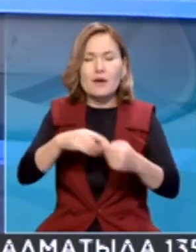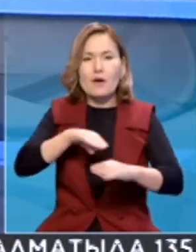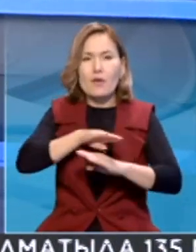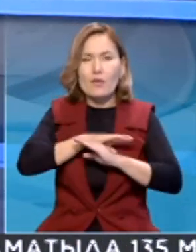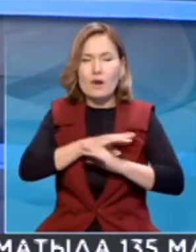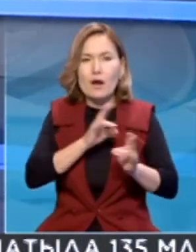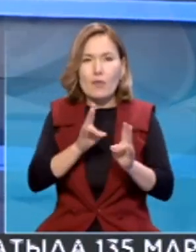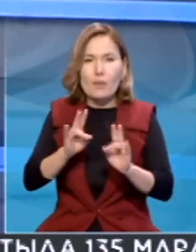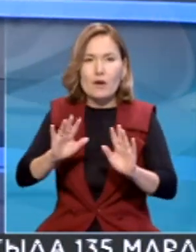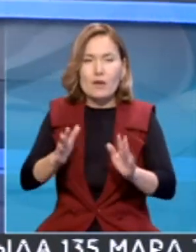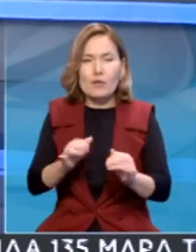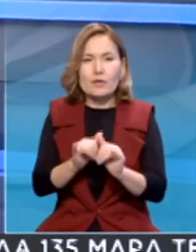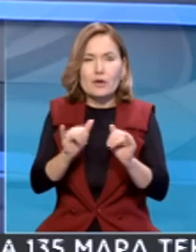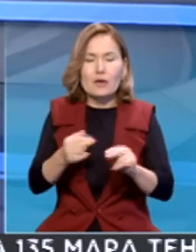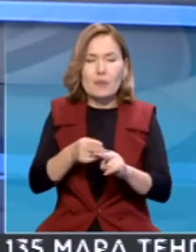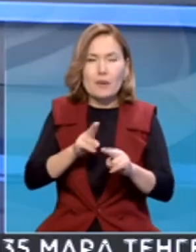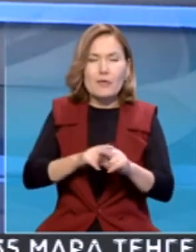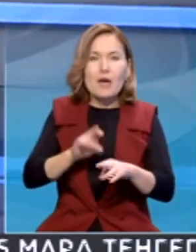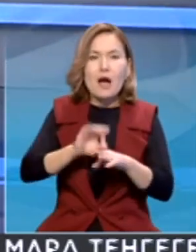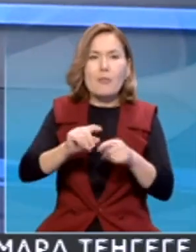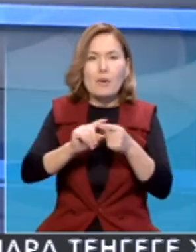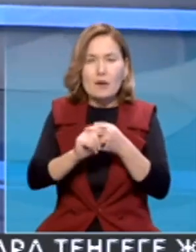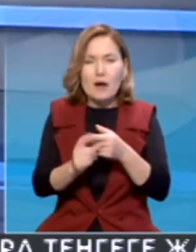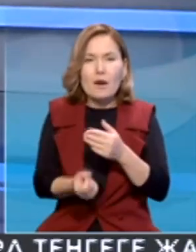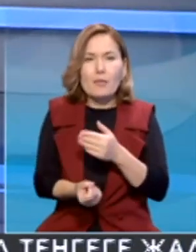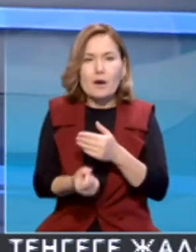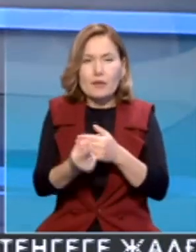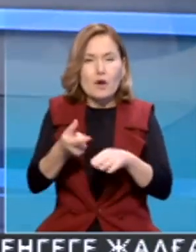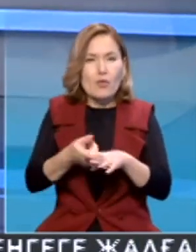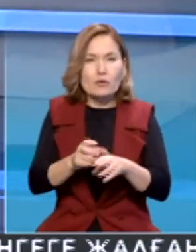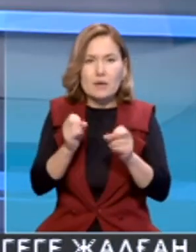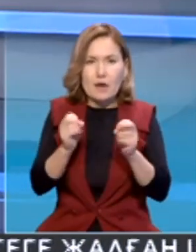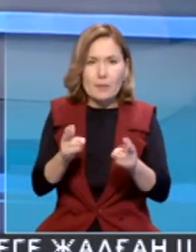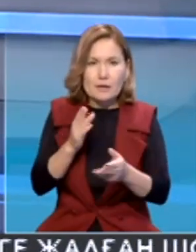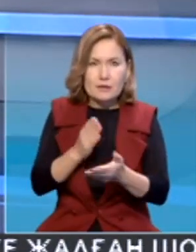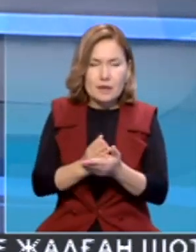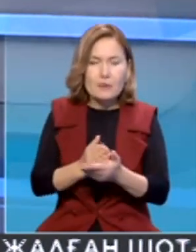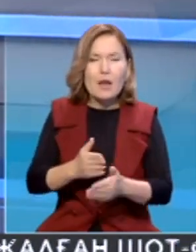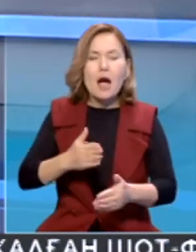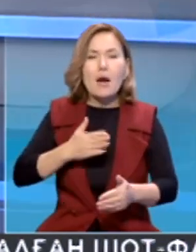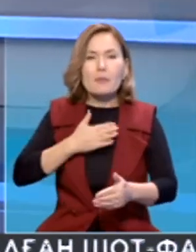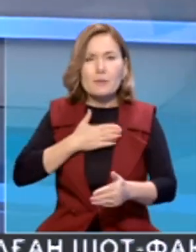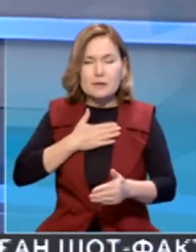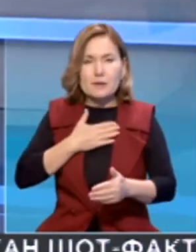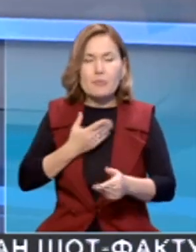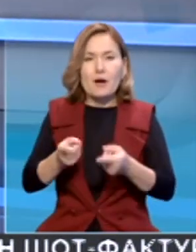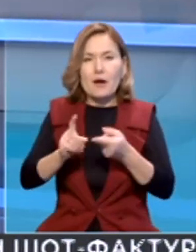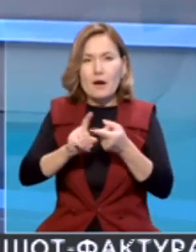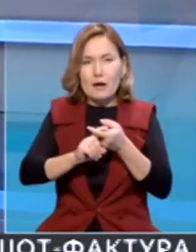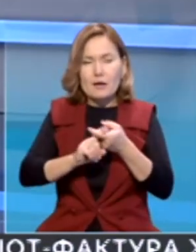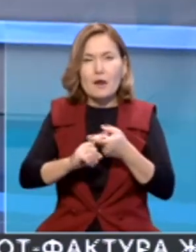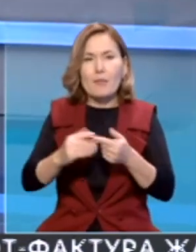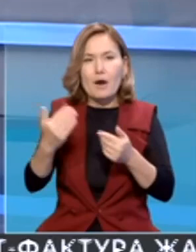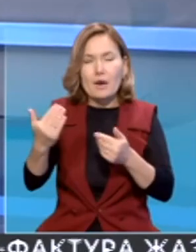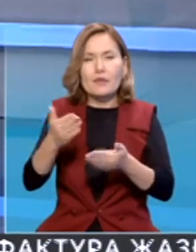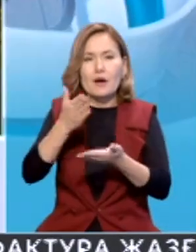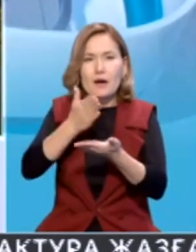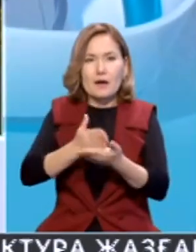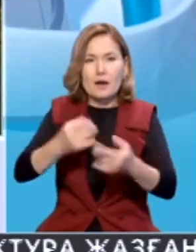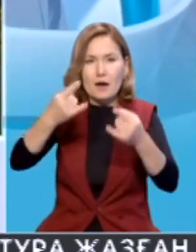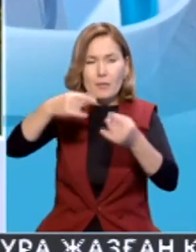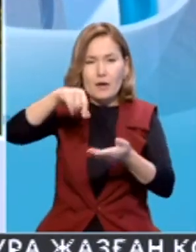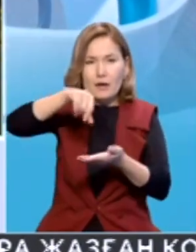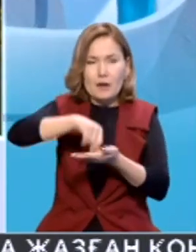отыр. Елге коронавирустың жаңа толқыны келуі мүмкін деген қауіп бар. Бізбен байланысқа шыққаны Туманды Альбиондағы тілшіміз Марина